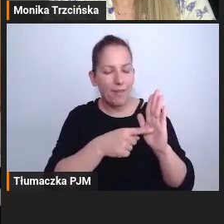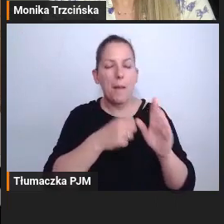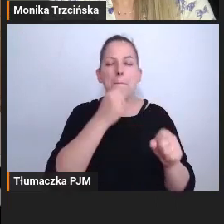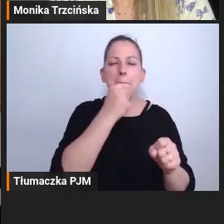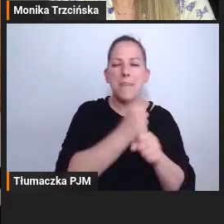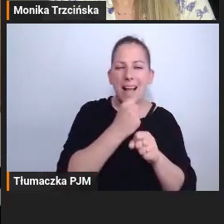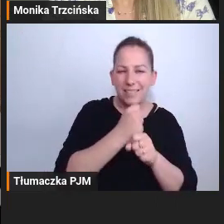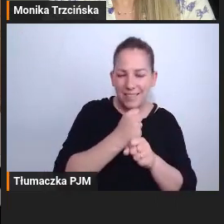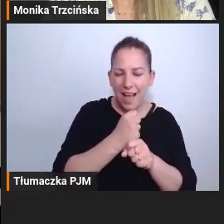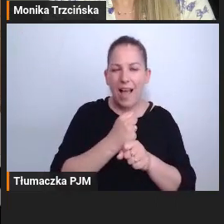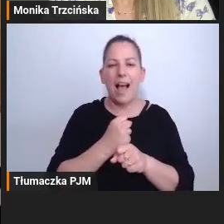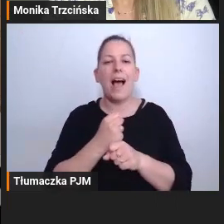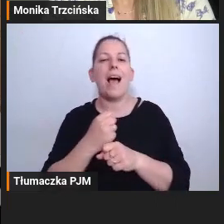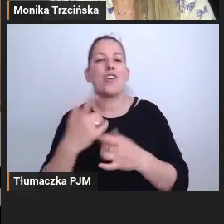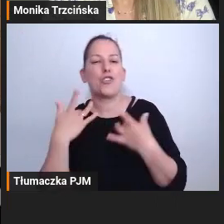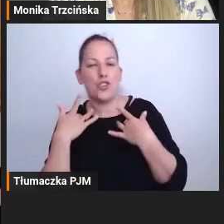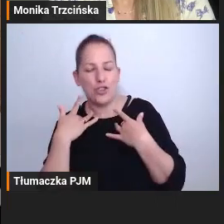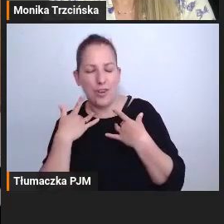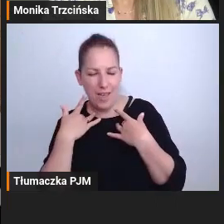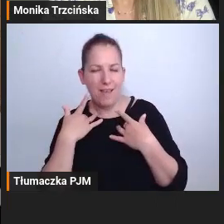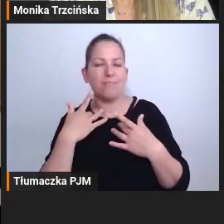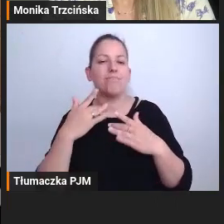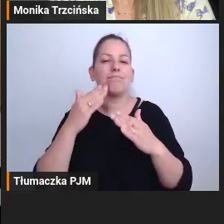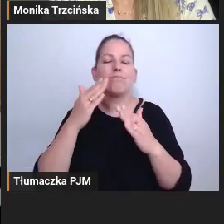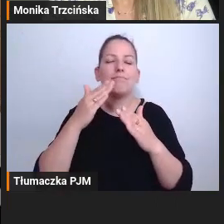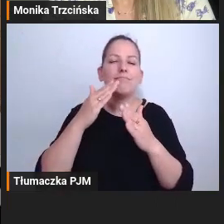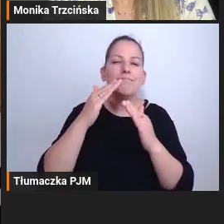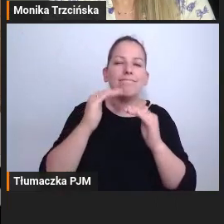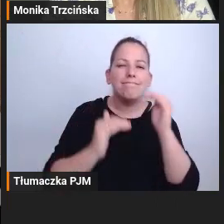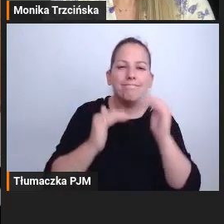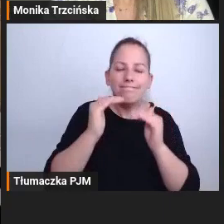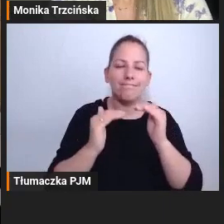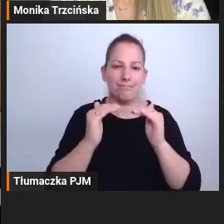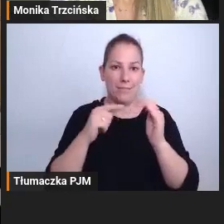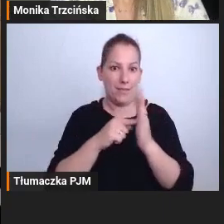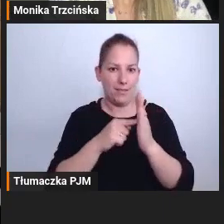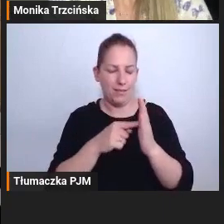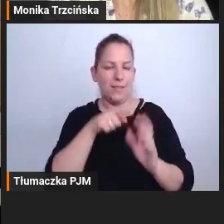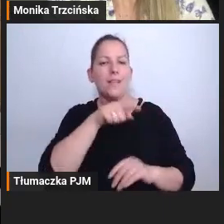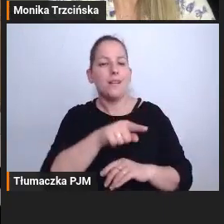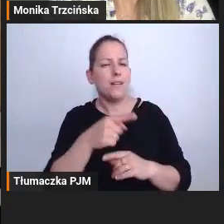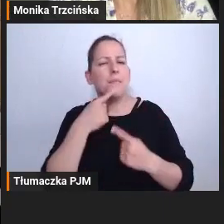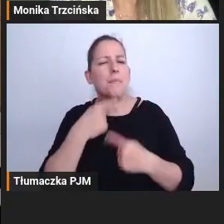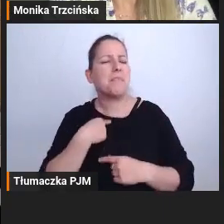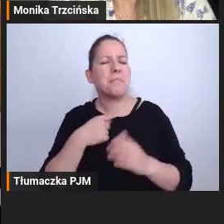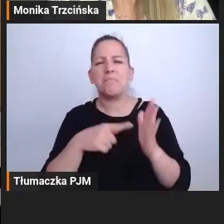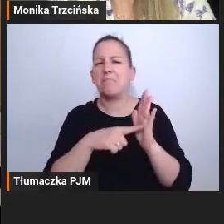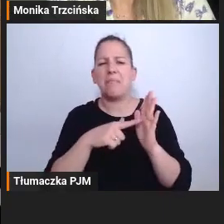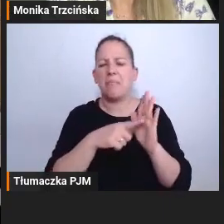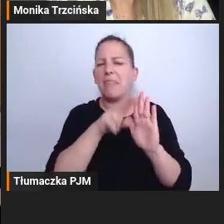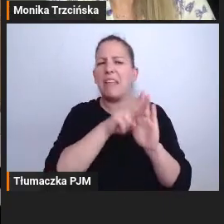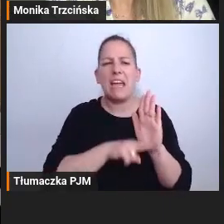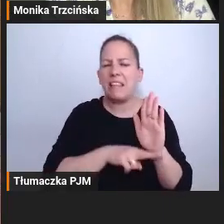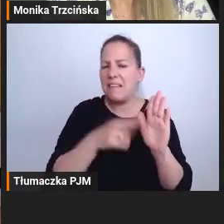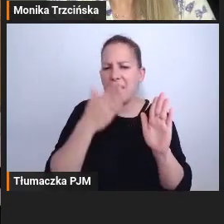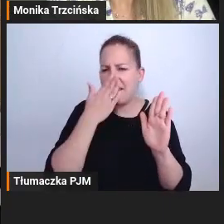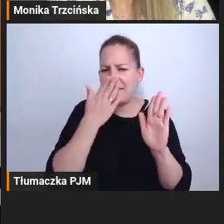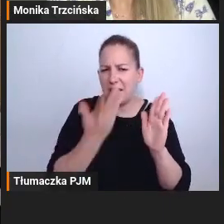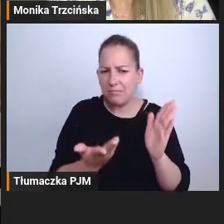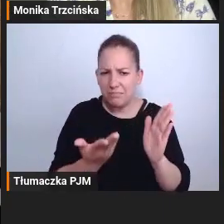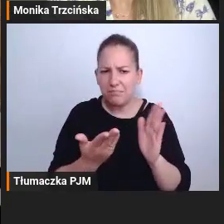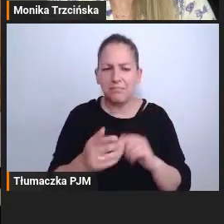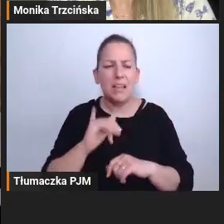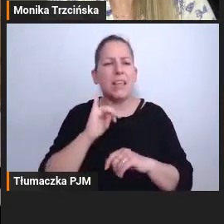Balance, dyrektywę europejską. Czy mogłabyś nam, Moniko, na początku powiedzieć, co to właśnie za dyrektywa i